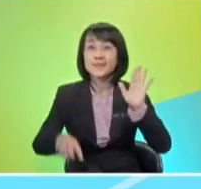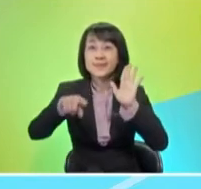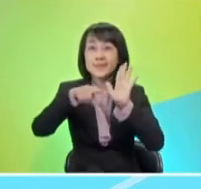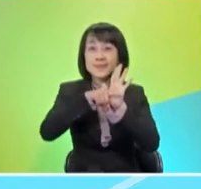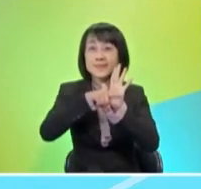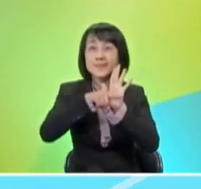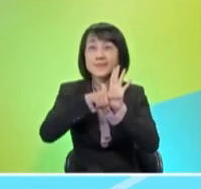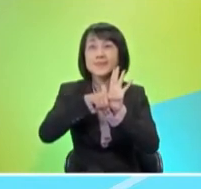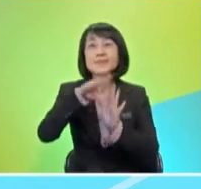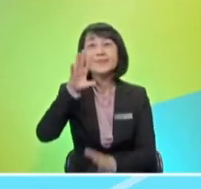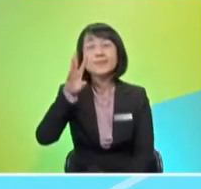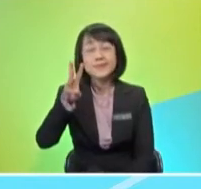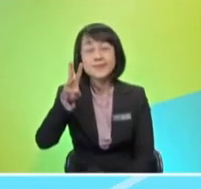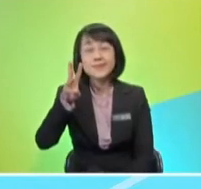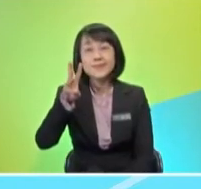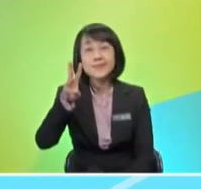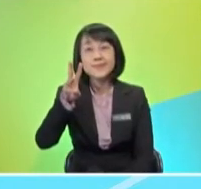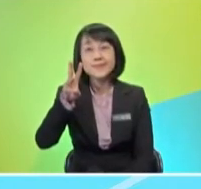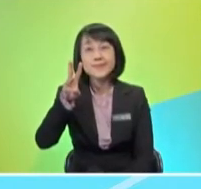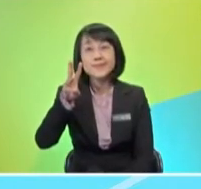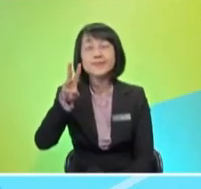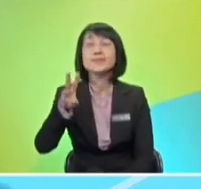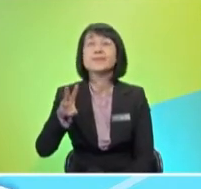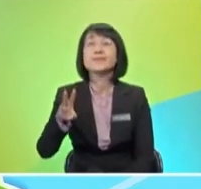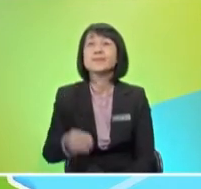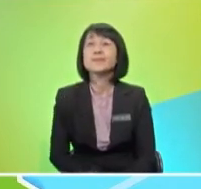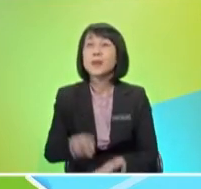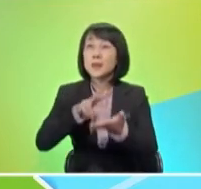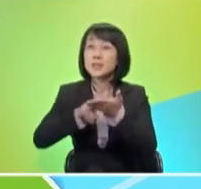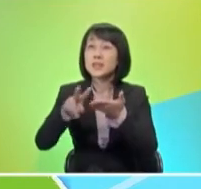jumlah keseluruhan tolak 6 oke